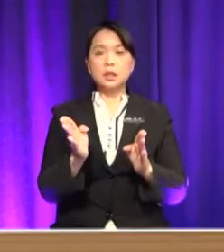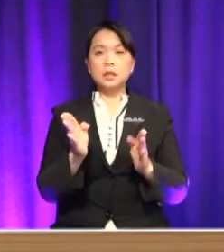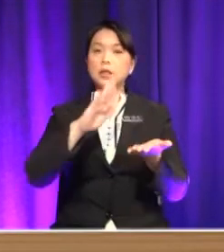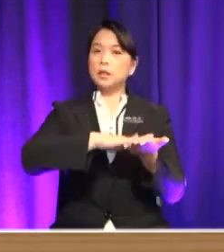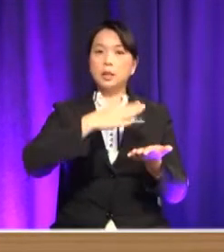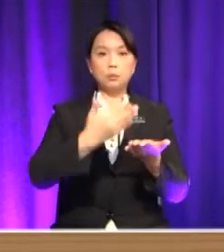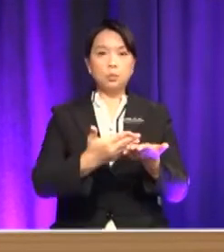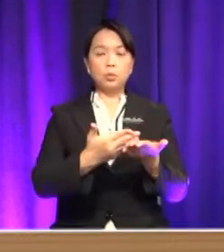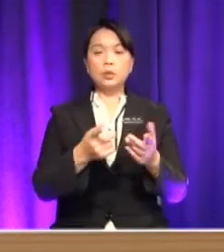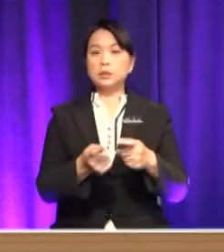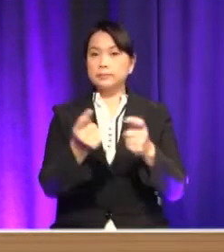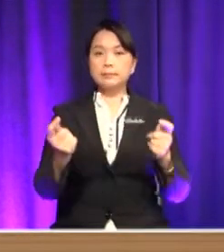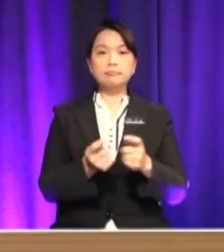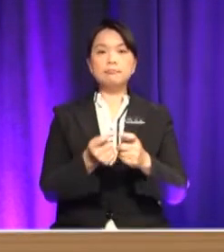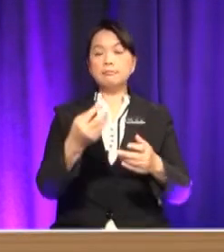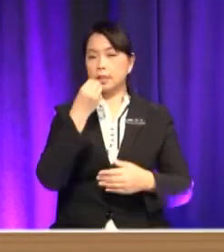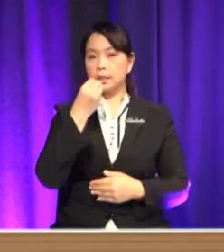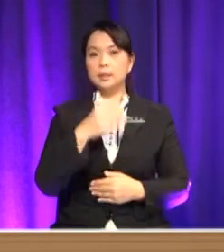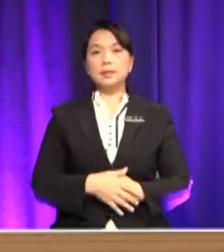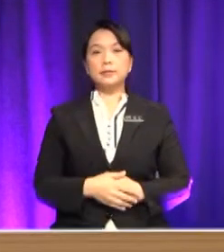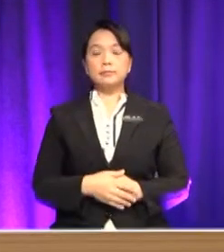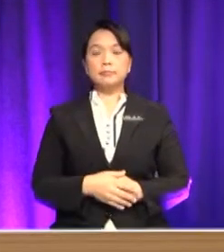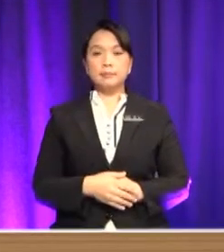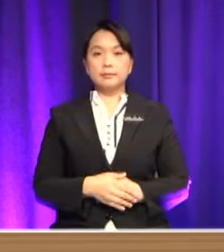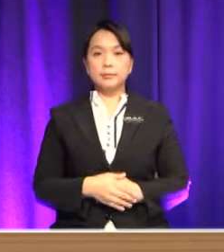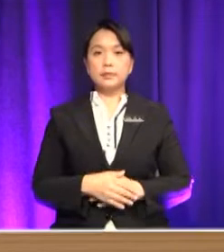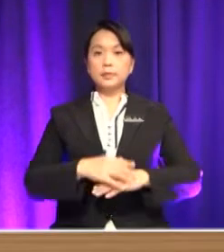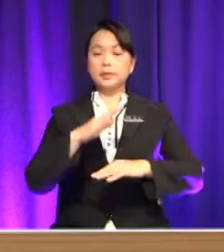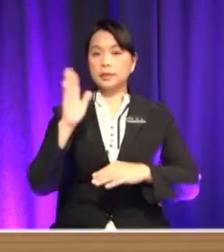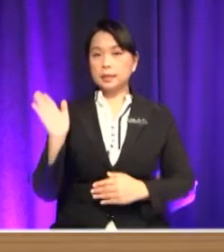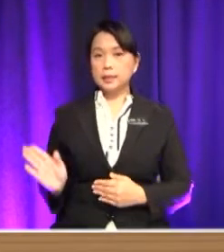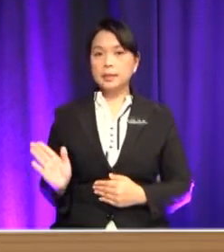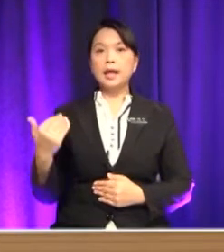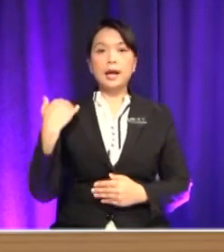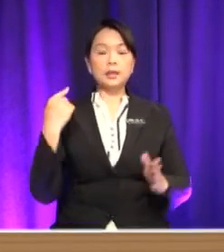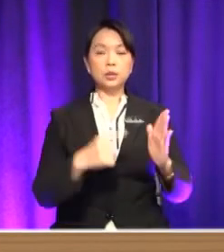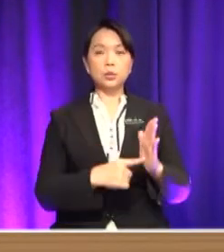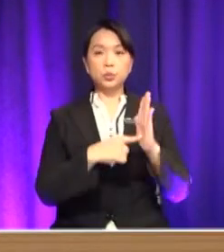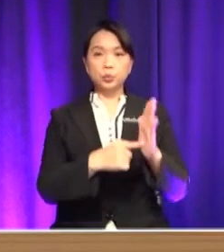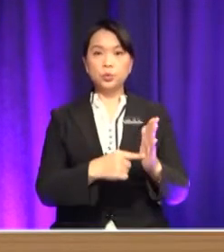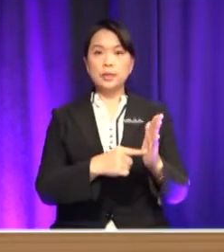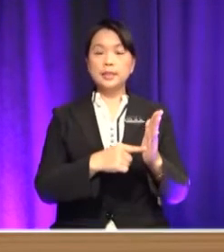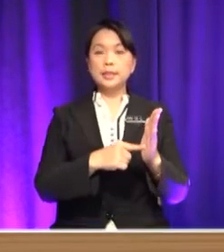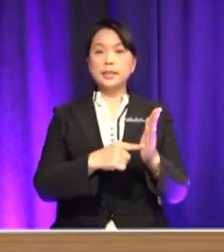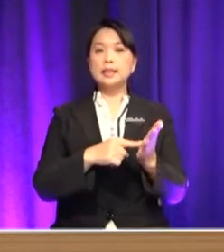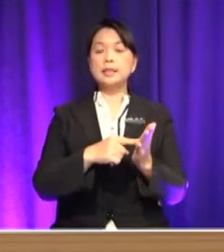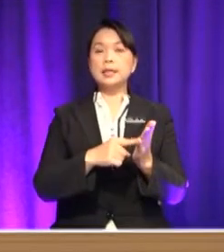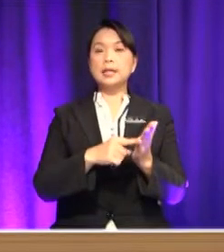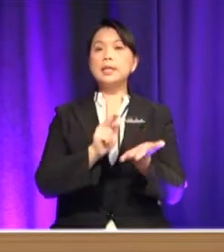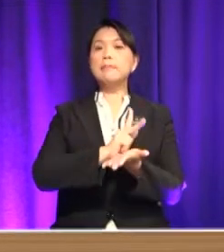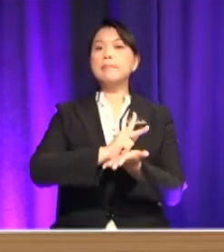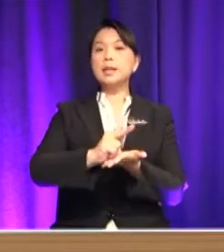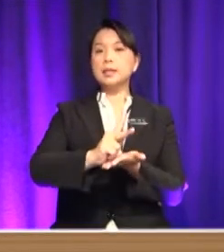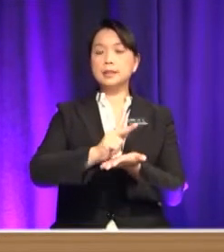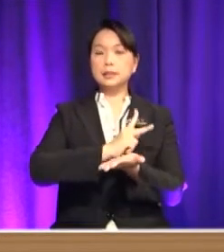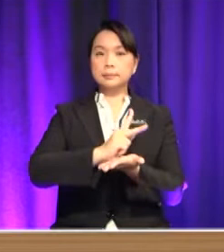ruang makan. Dan di atas pelan lantai juga ada ditunjukkan kemasan lantai. Kemasan lantai dan